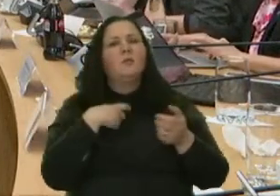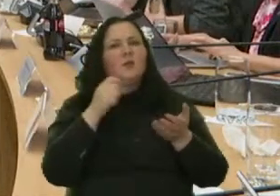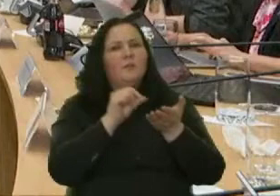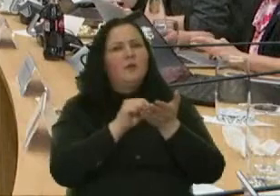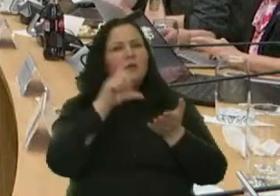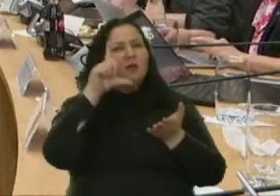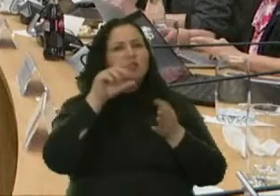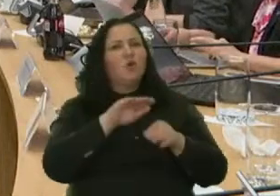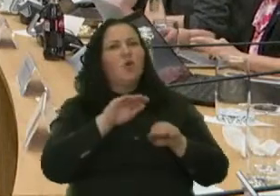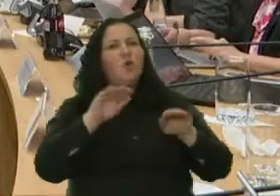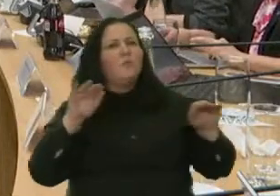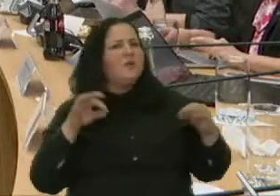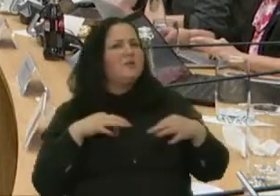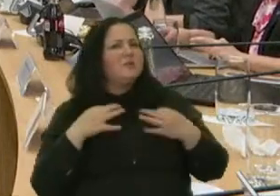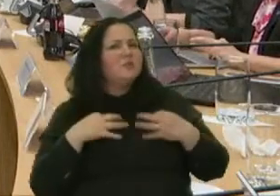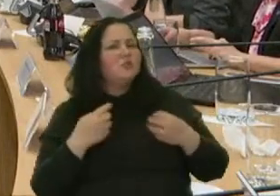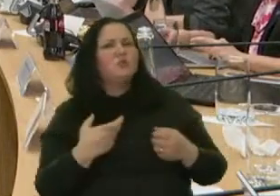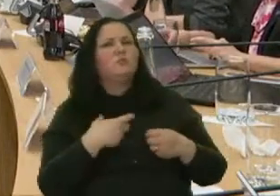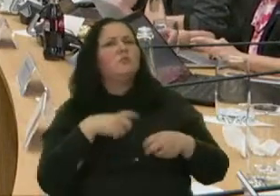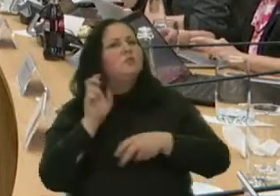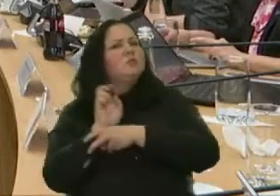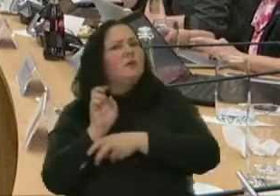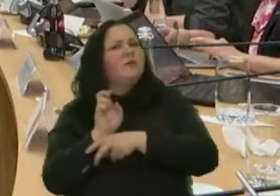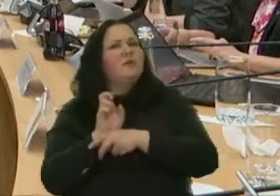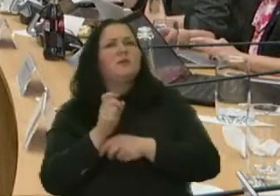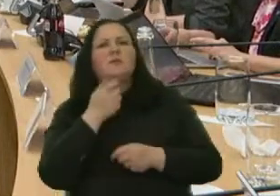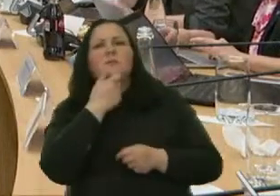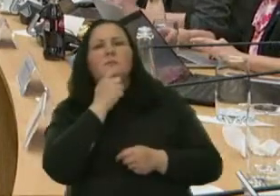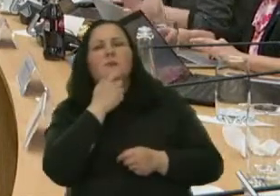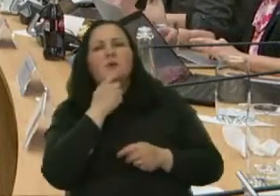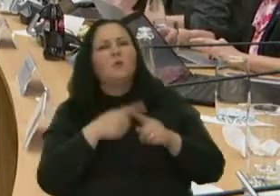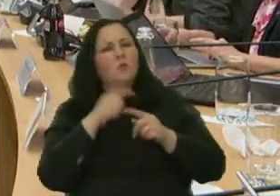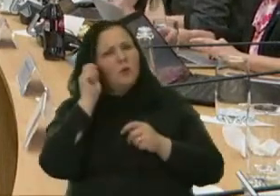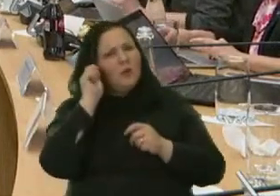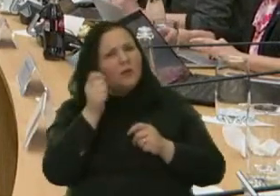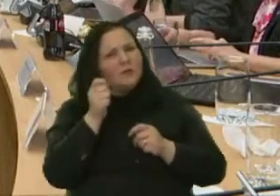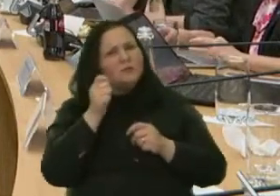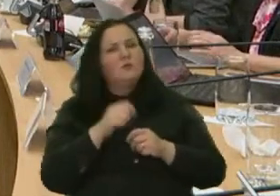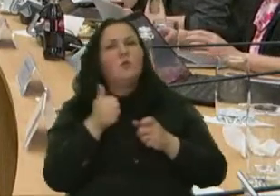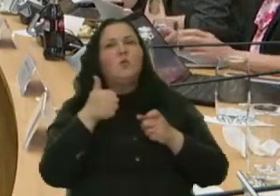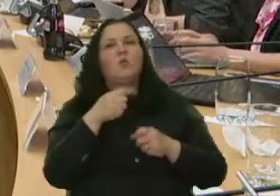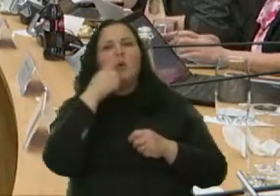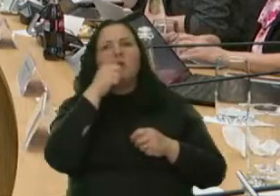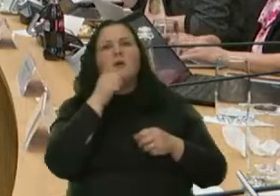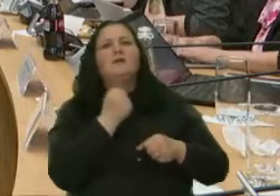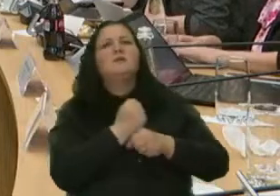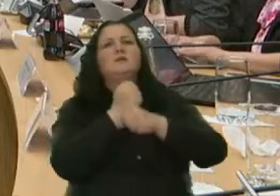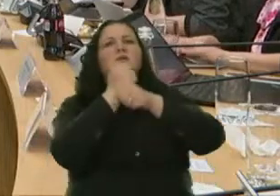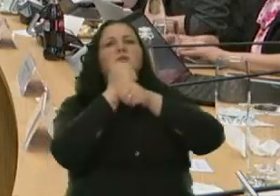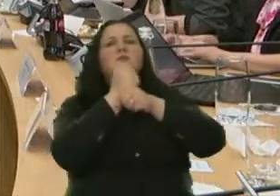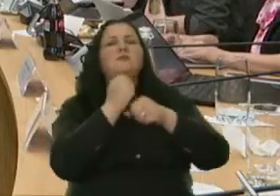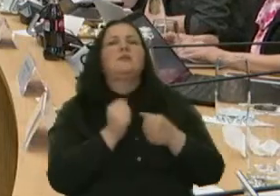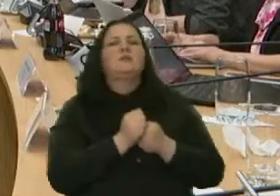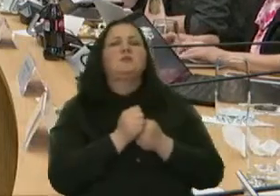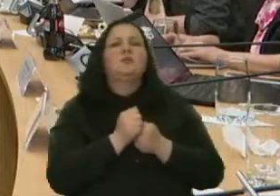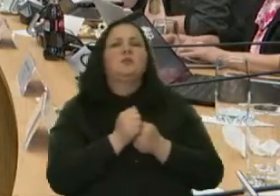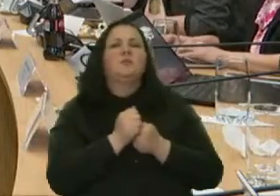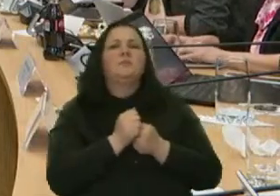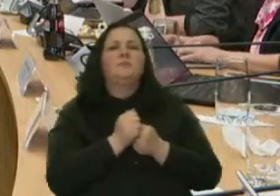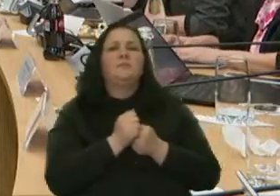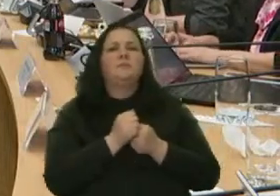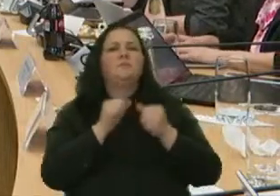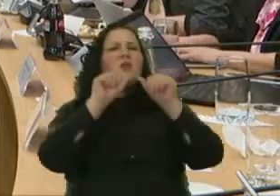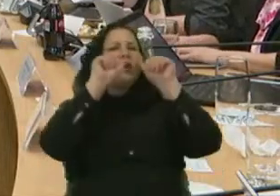copiii sănătos și ne putem îngriji vârstnicii cu demnitate un oraș în care sprijin Im